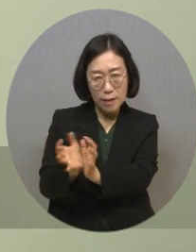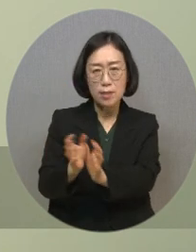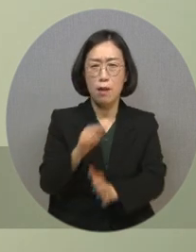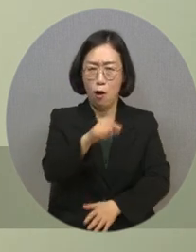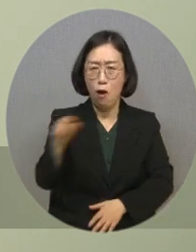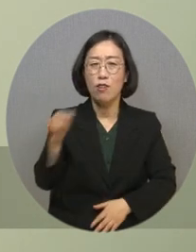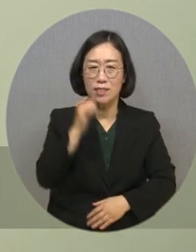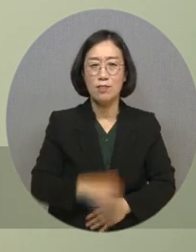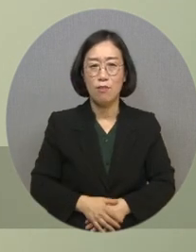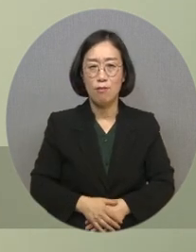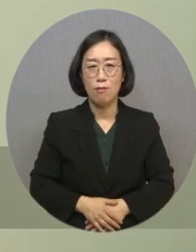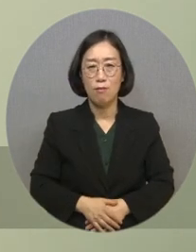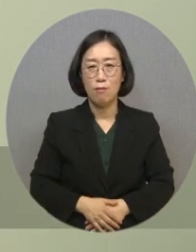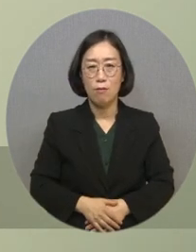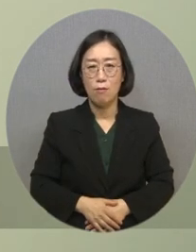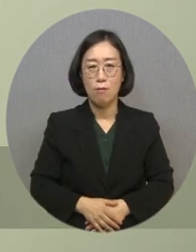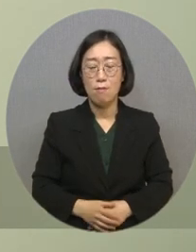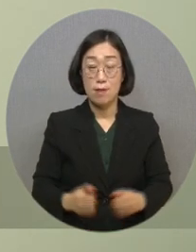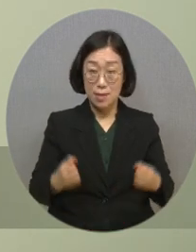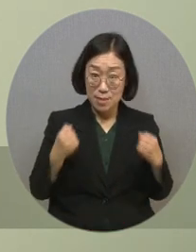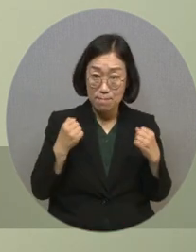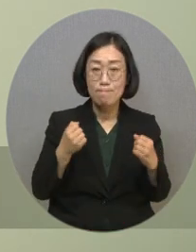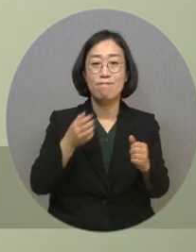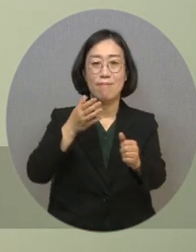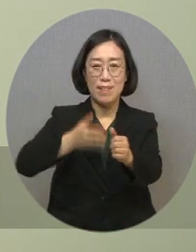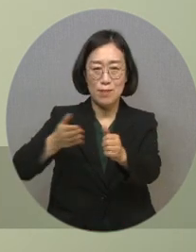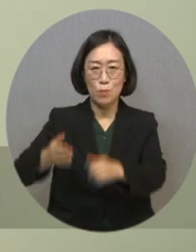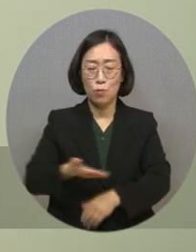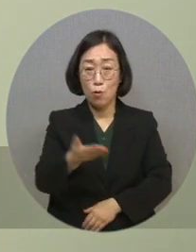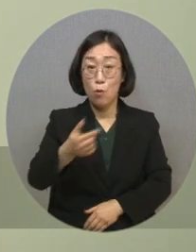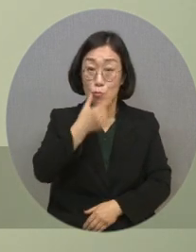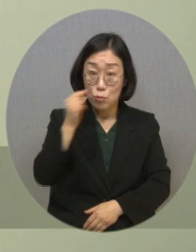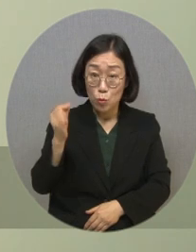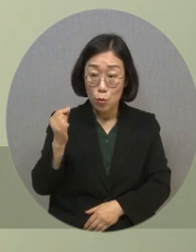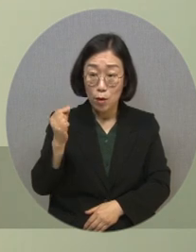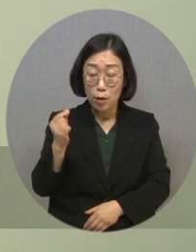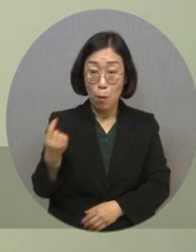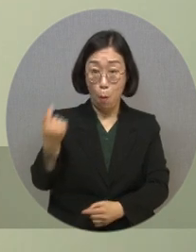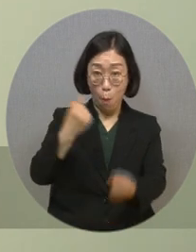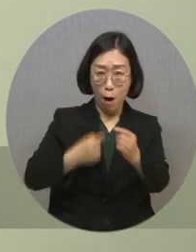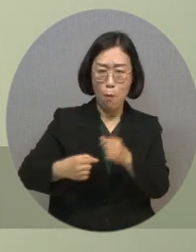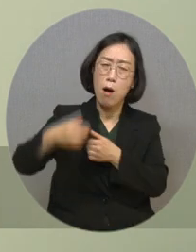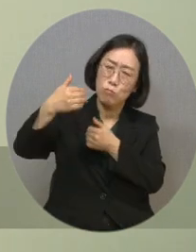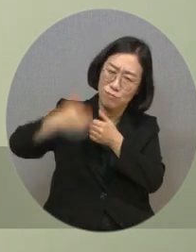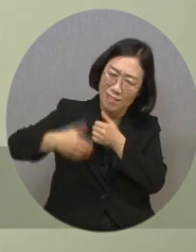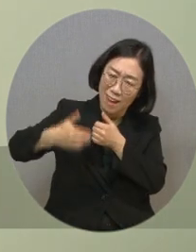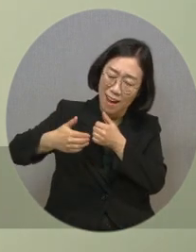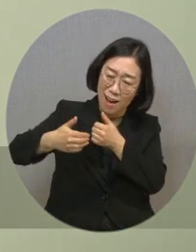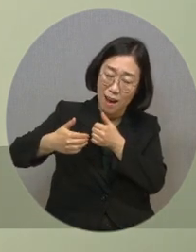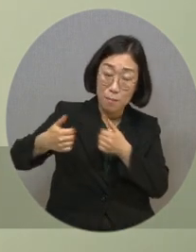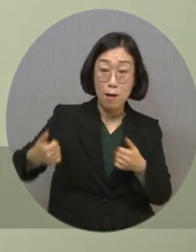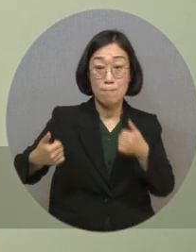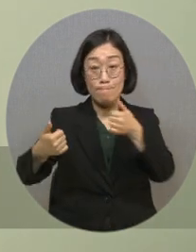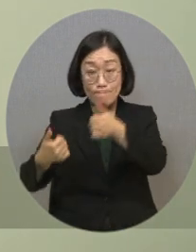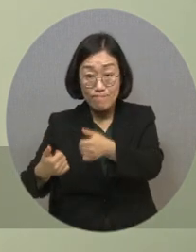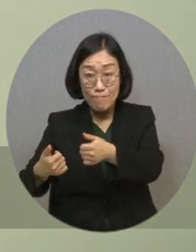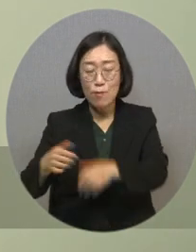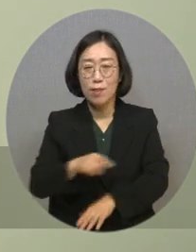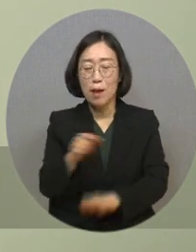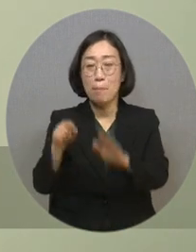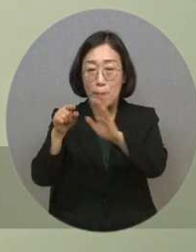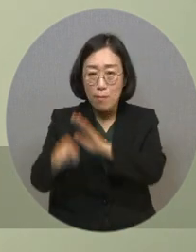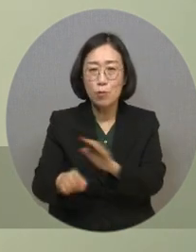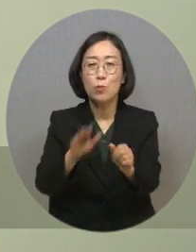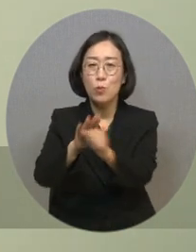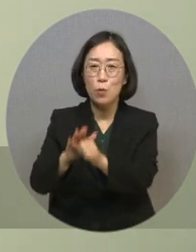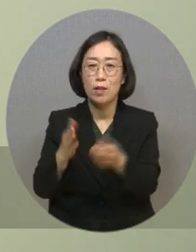때문에 항상 힘내시고 또 이렇게 부족한 부분이 있으면 언제든지 손을 내밀으셔서 저희랑 같이 뭔가 저희들이 이렇게 도와드릴 수